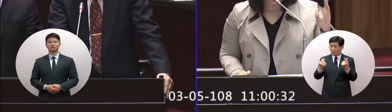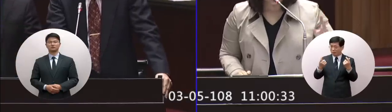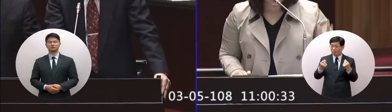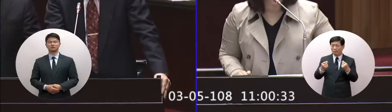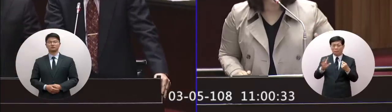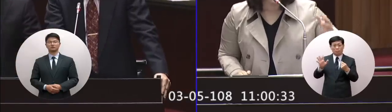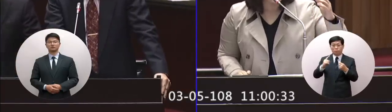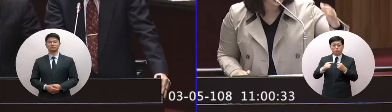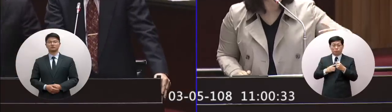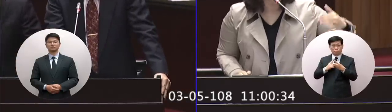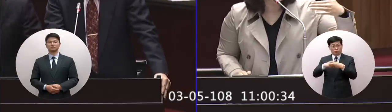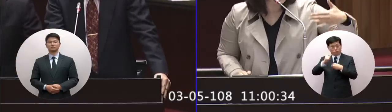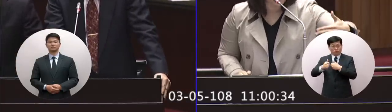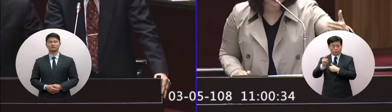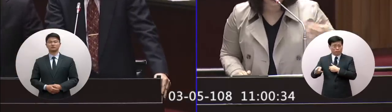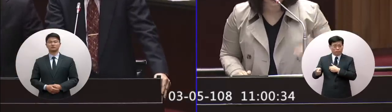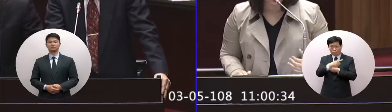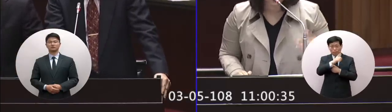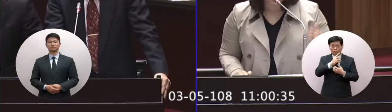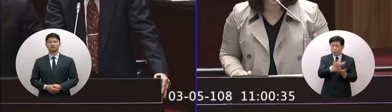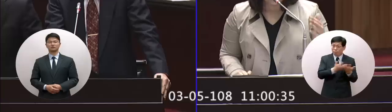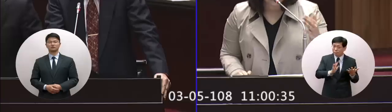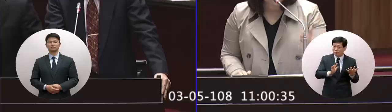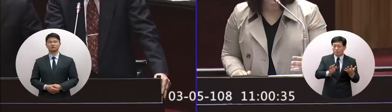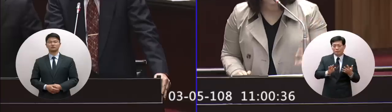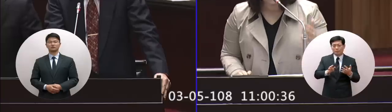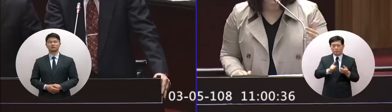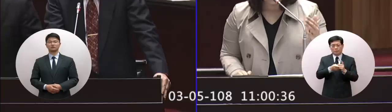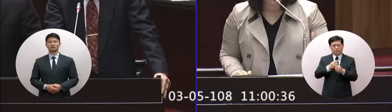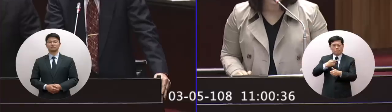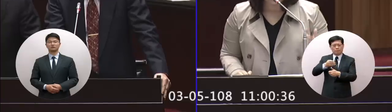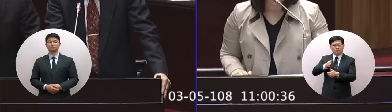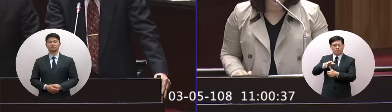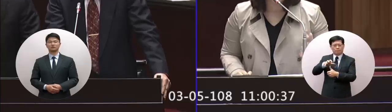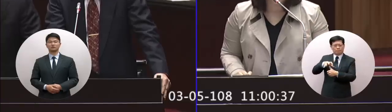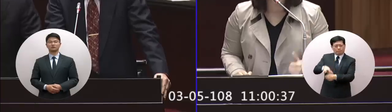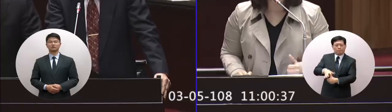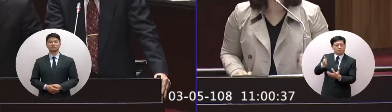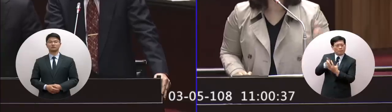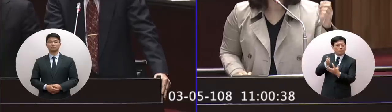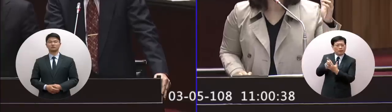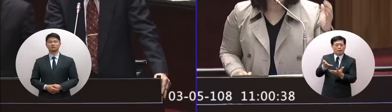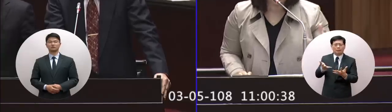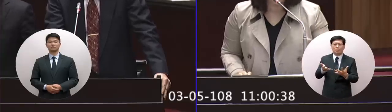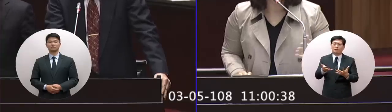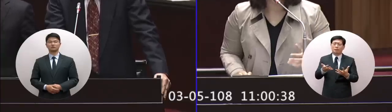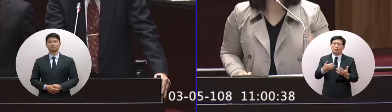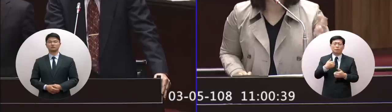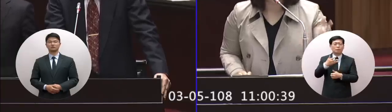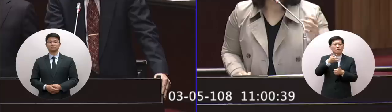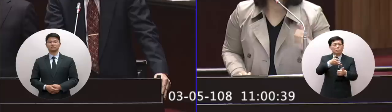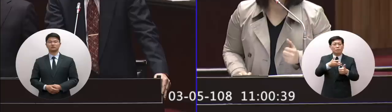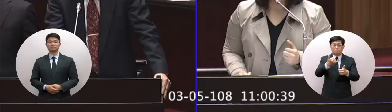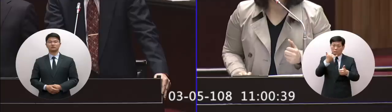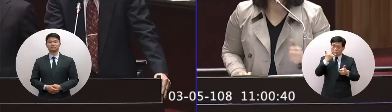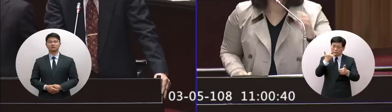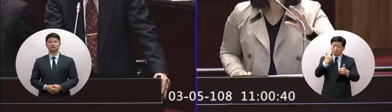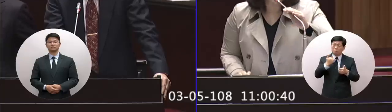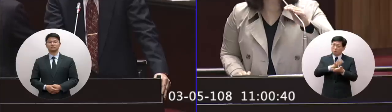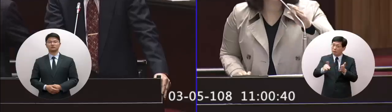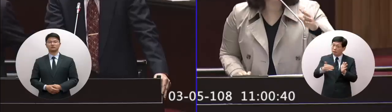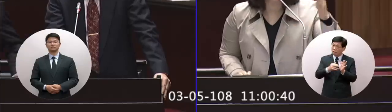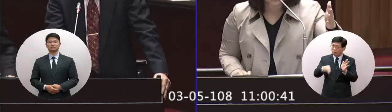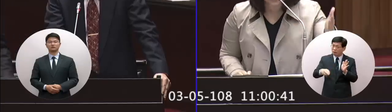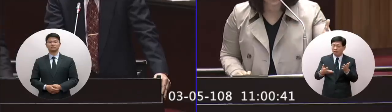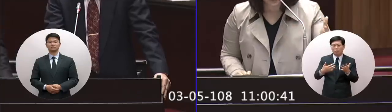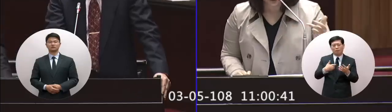去主动的让非官方去沟通，而去打压民间、压抑地方的阻碍对话，请问怎么和解？不要